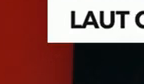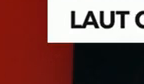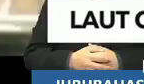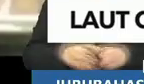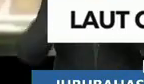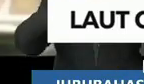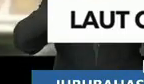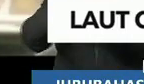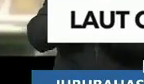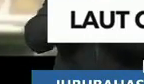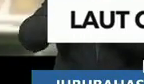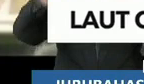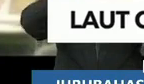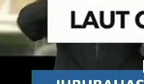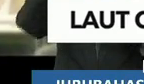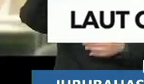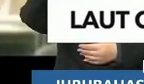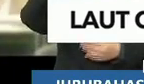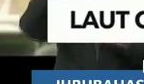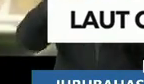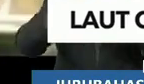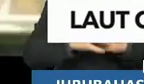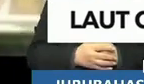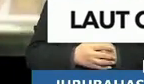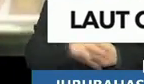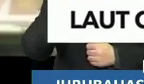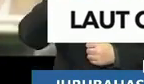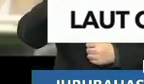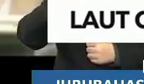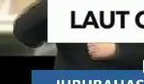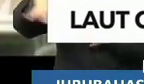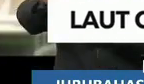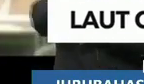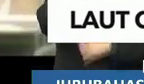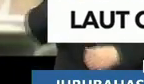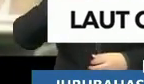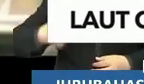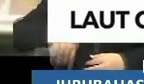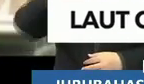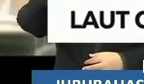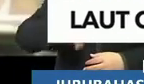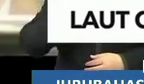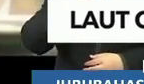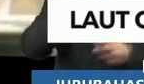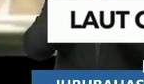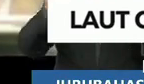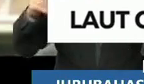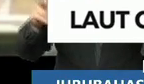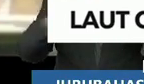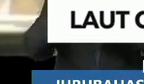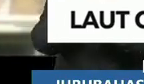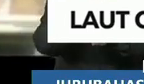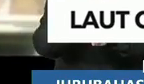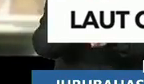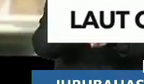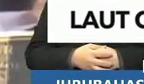dewan yang mulia ini pedasnya memiliki juga sentiasa memastikan rundingan siusi itu tidak akan sesekali mengecup ikan kedaulatan dan hak